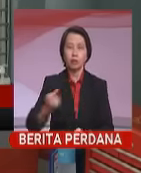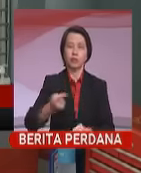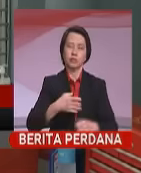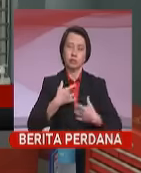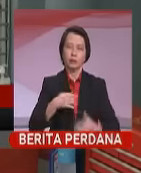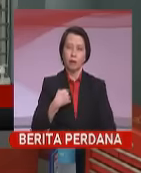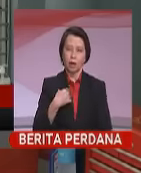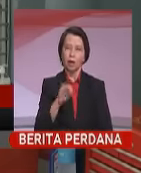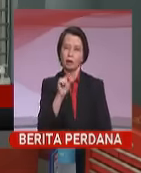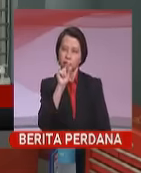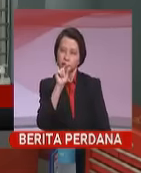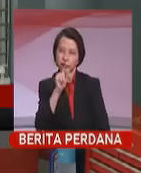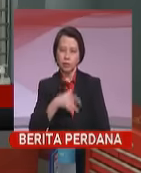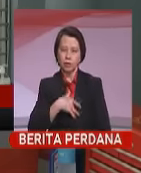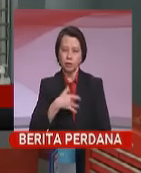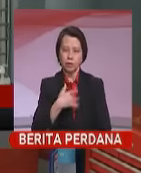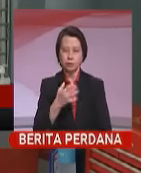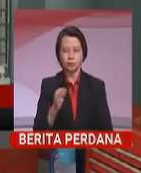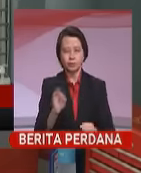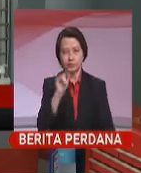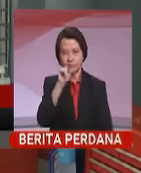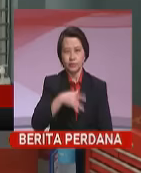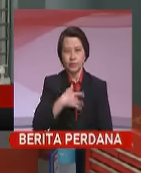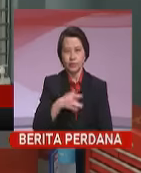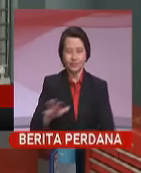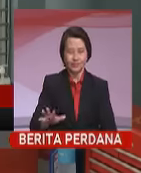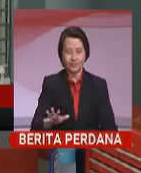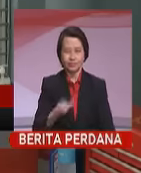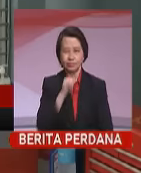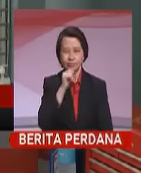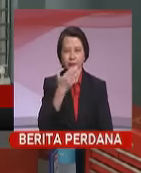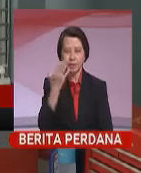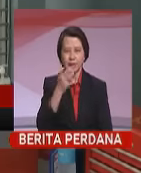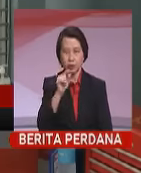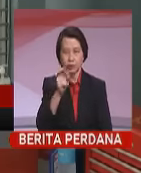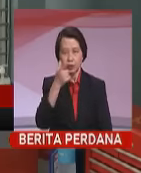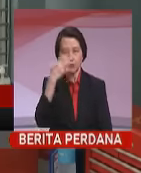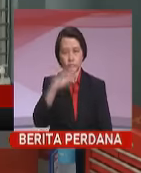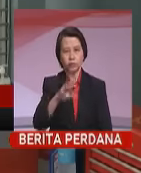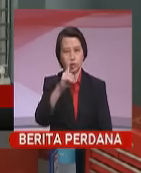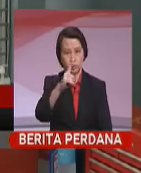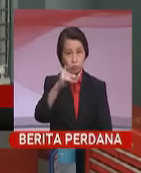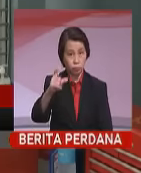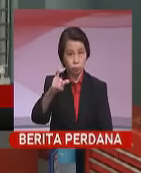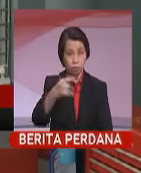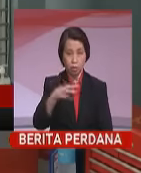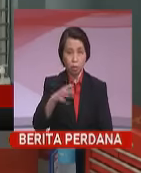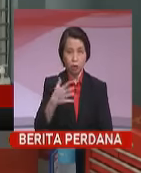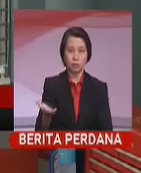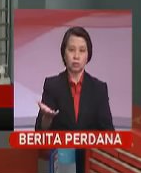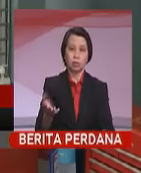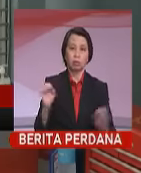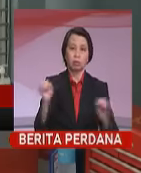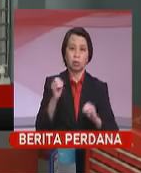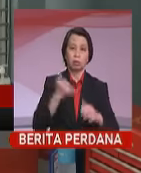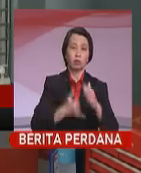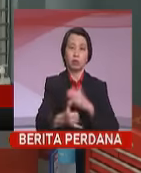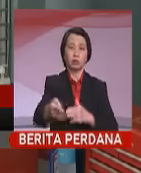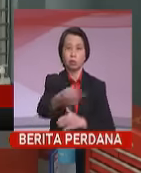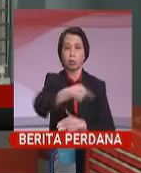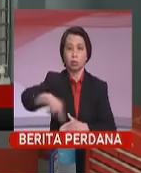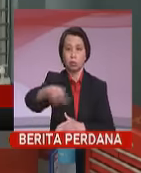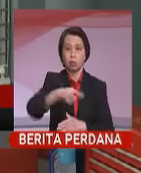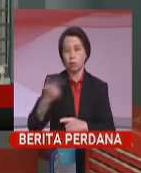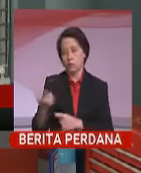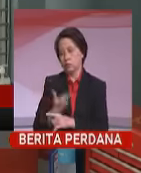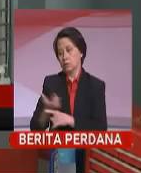Ada sedikit rasa macam, walaupun sedikit rasa kekok sebab kita sebelum lepas sebulan saya crash tu, saya tak ada masuk track. Kita hanya